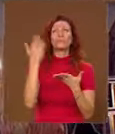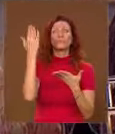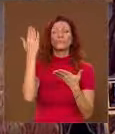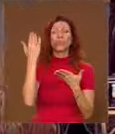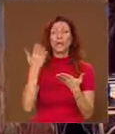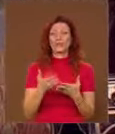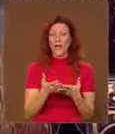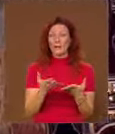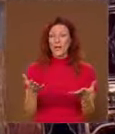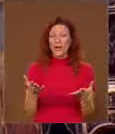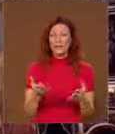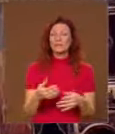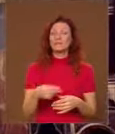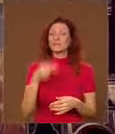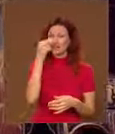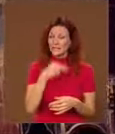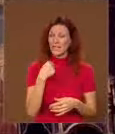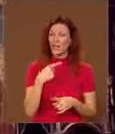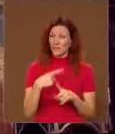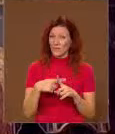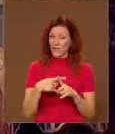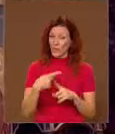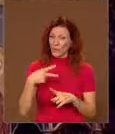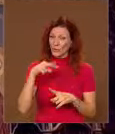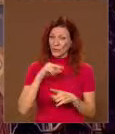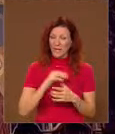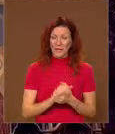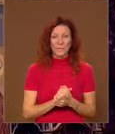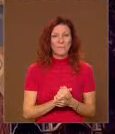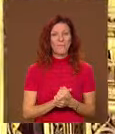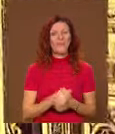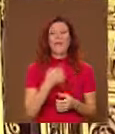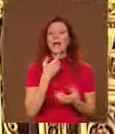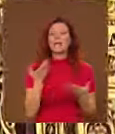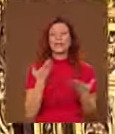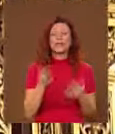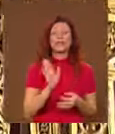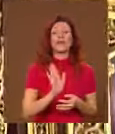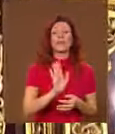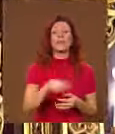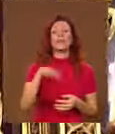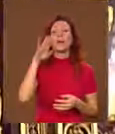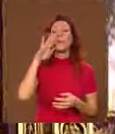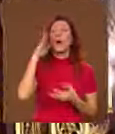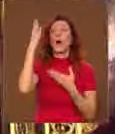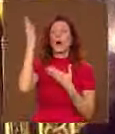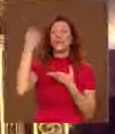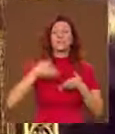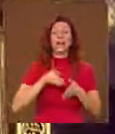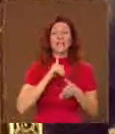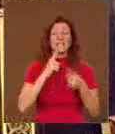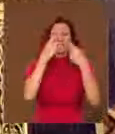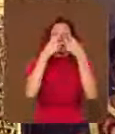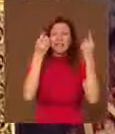отговаря църковния хор със съответните молитви. Защото на Тебе, Отца, и Сина, и Светия Дух подобава всяка